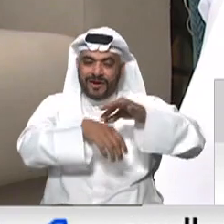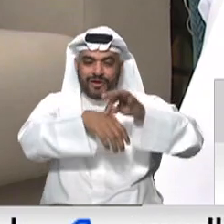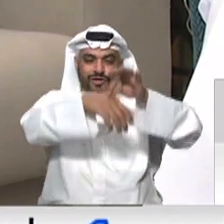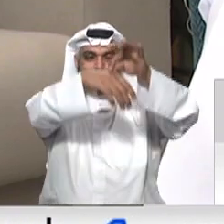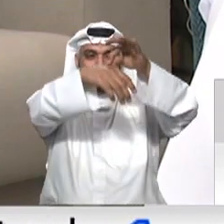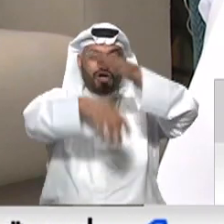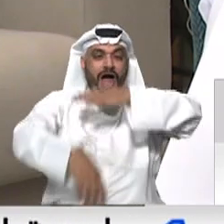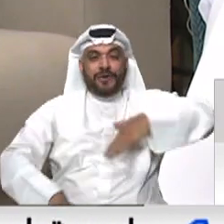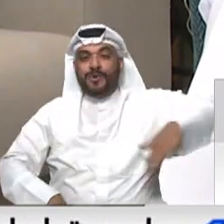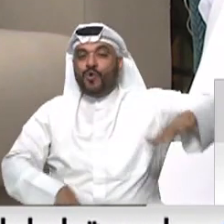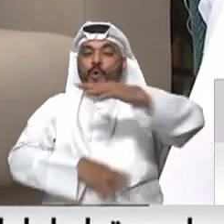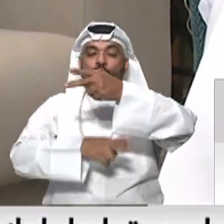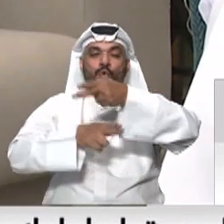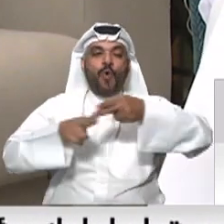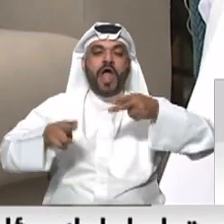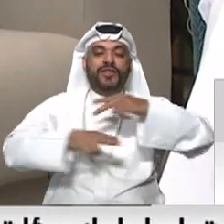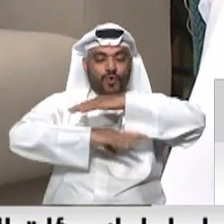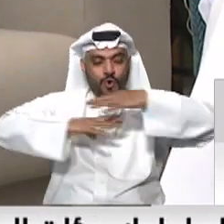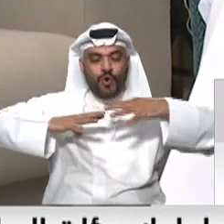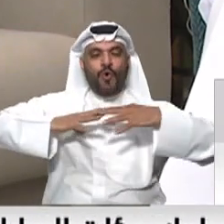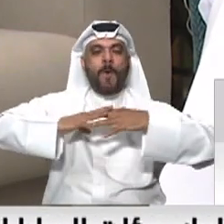وقف بيد واحدة،